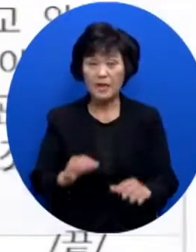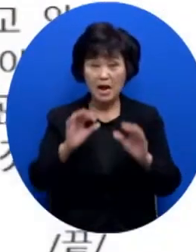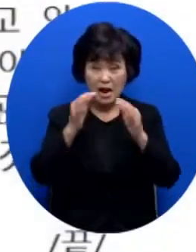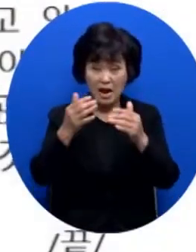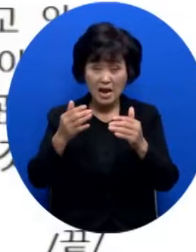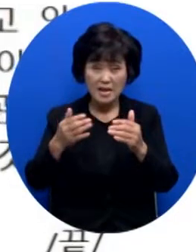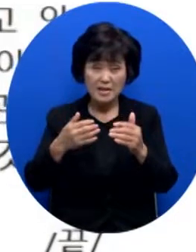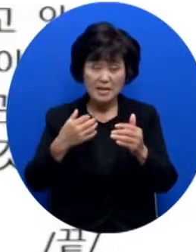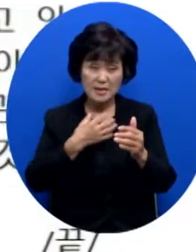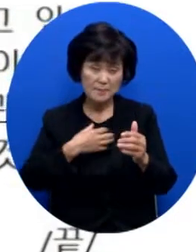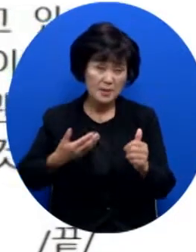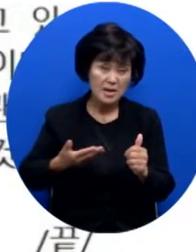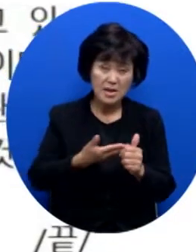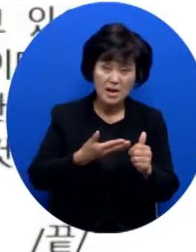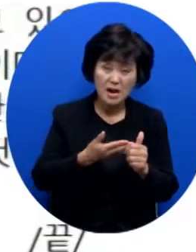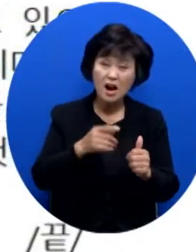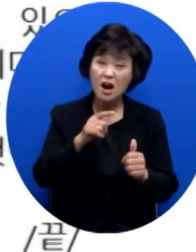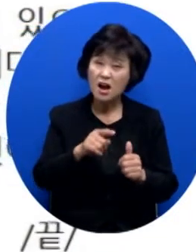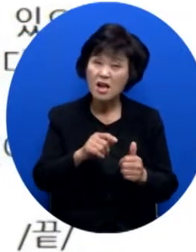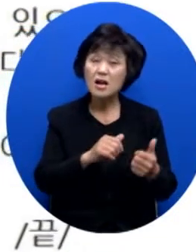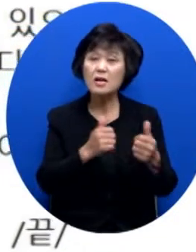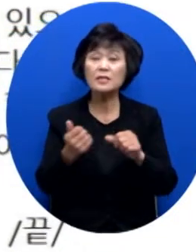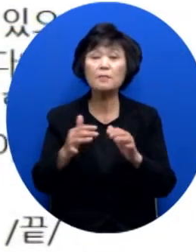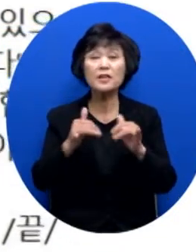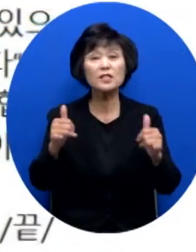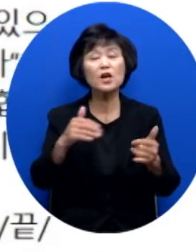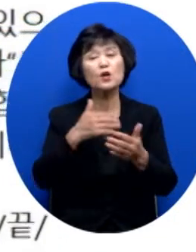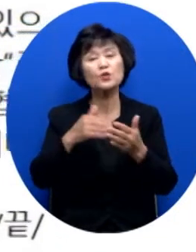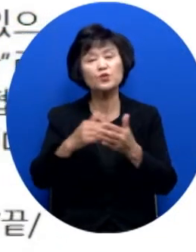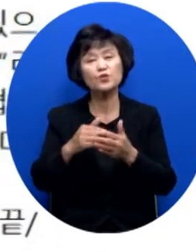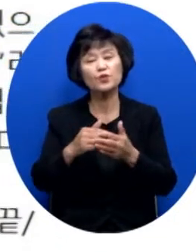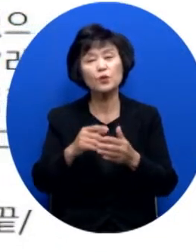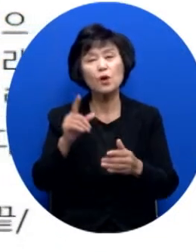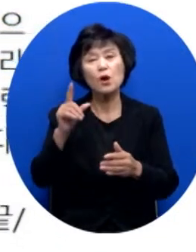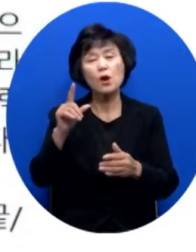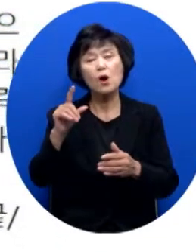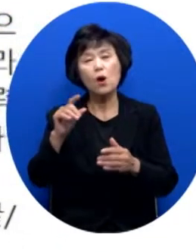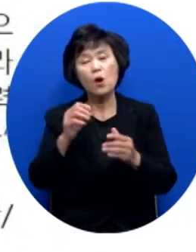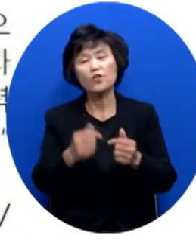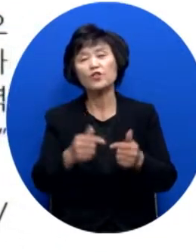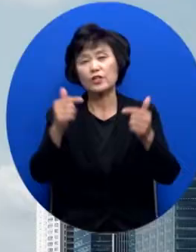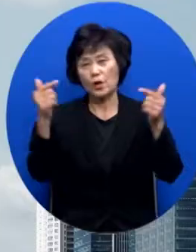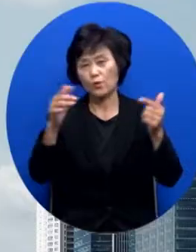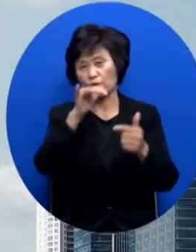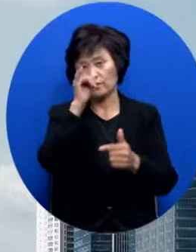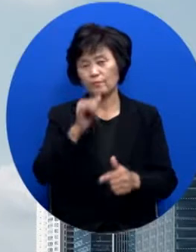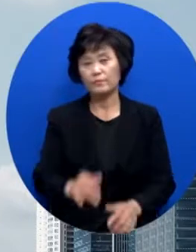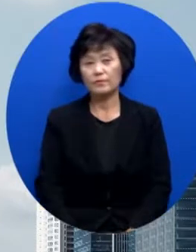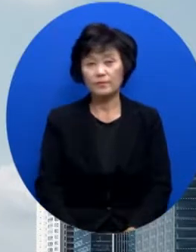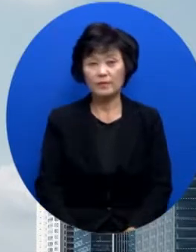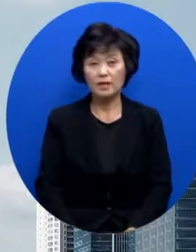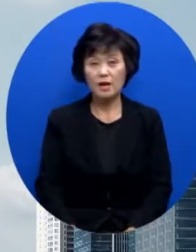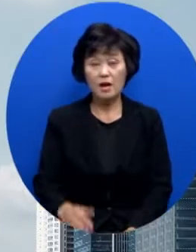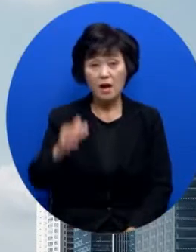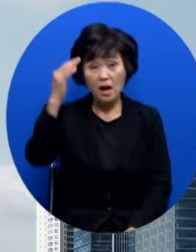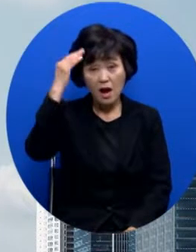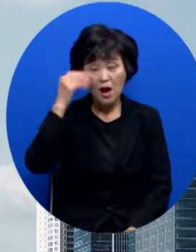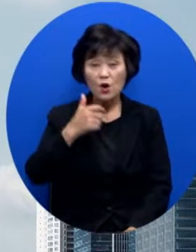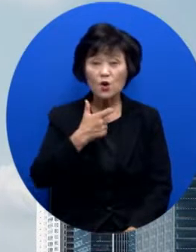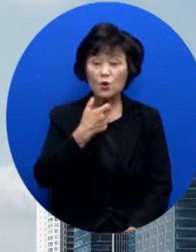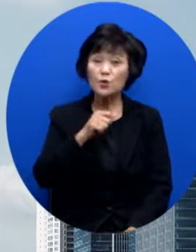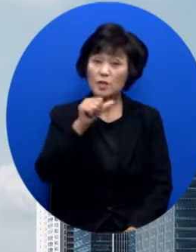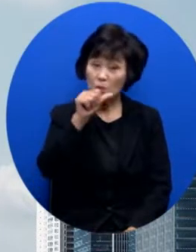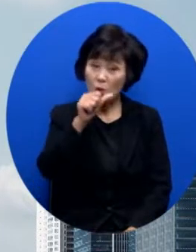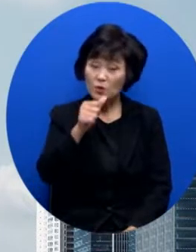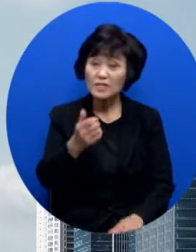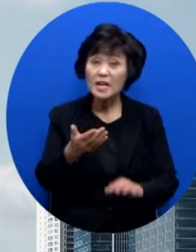따른 어린이 사망자 수도 2019년 이후 3년 연속 40명대를 기록했습니다. 우리나라의 65세 이상